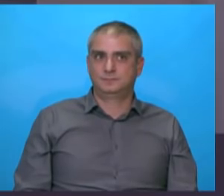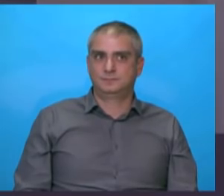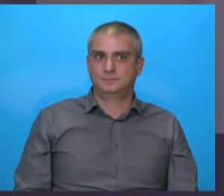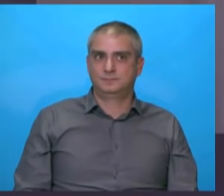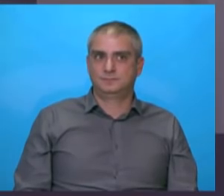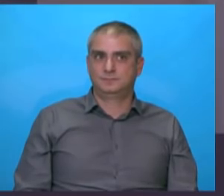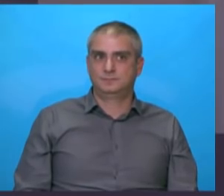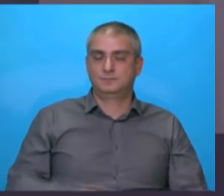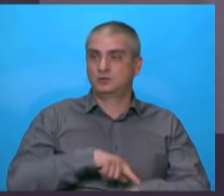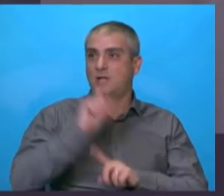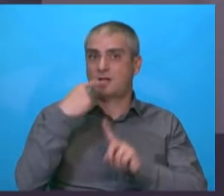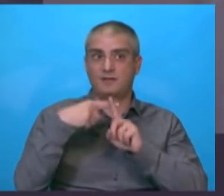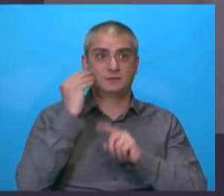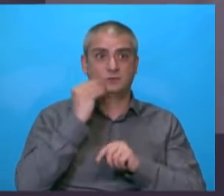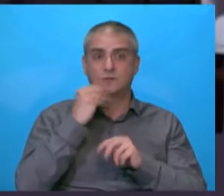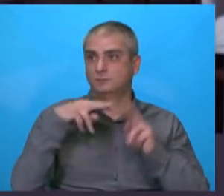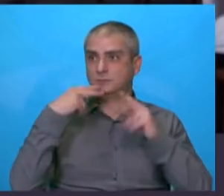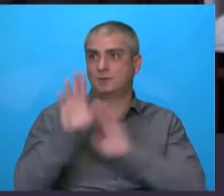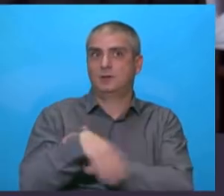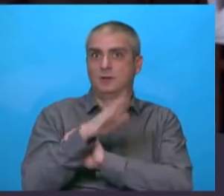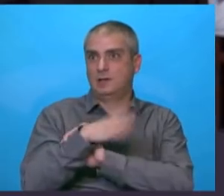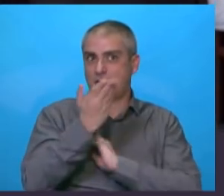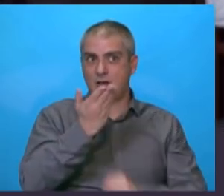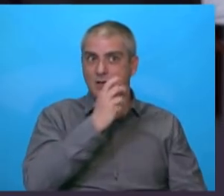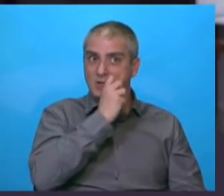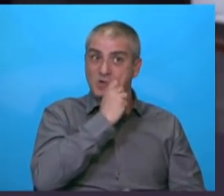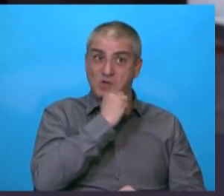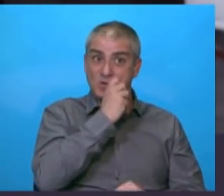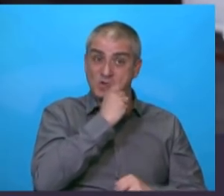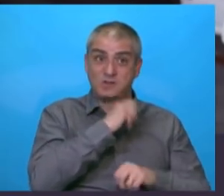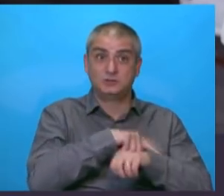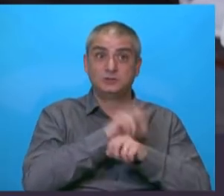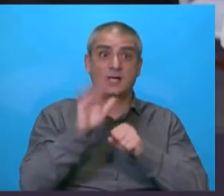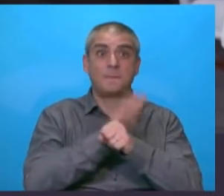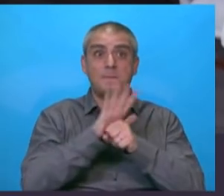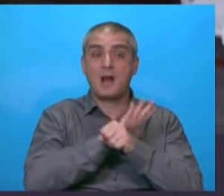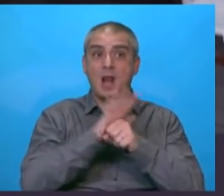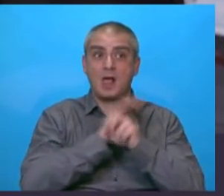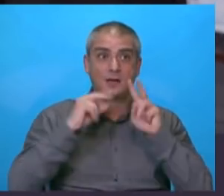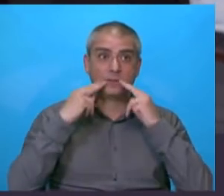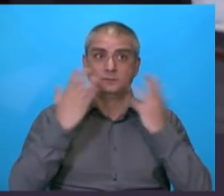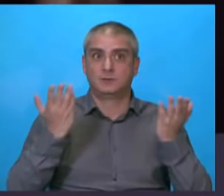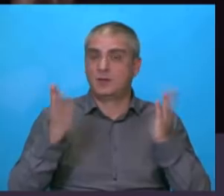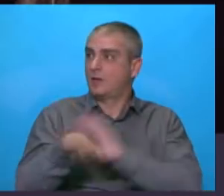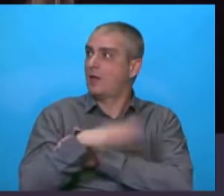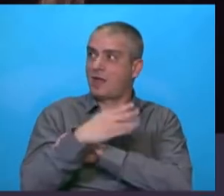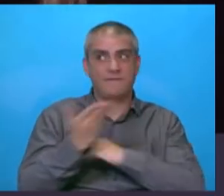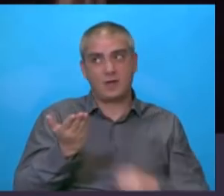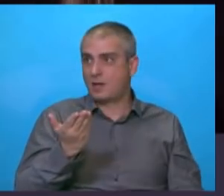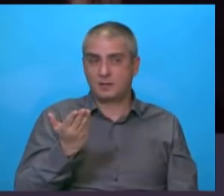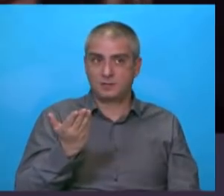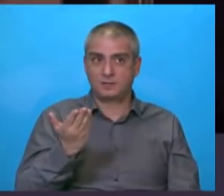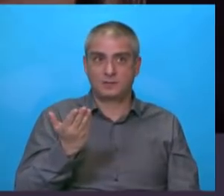אחד וחצי בתורים. המסעדה ריקה. זה השעה שאמור להיות עמוס. עמוס במסעדה. ואין פה אף אחד.